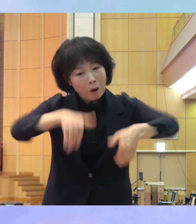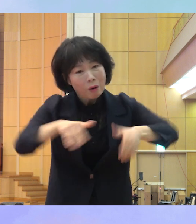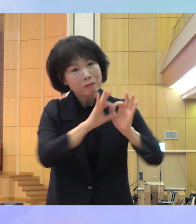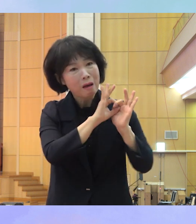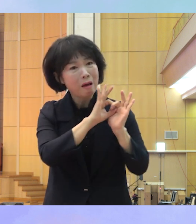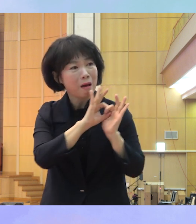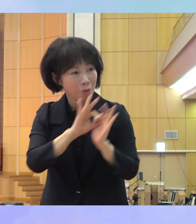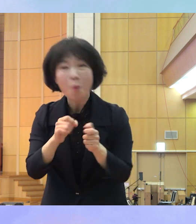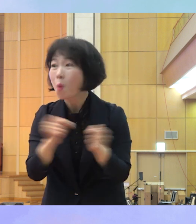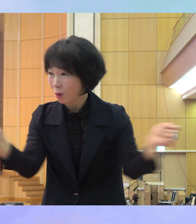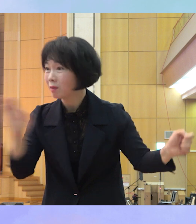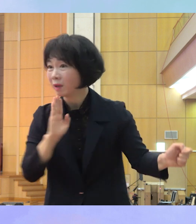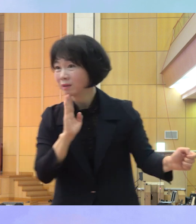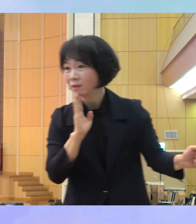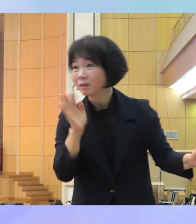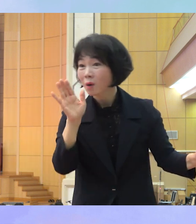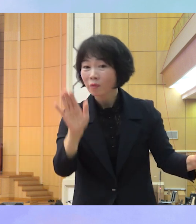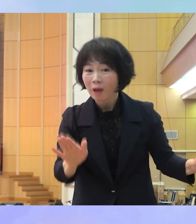로마에 보니까요,